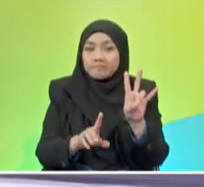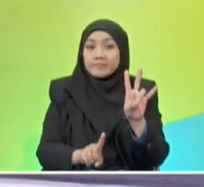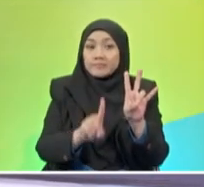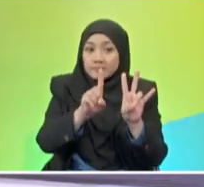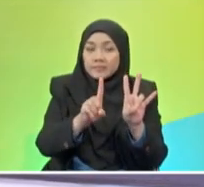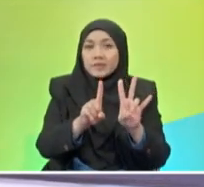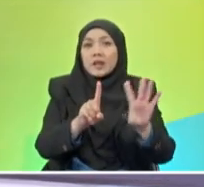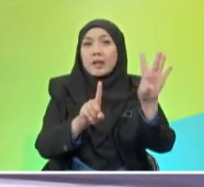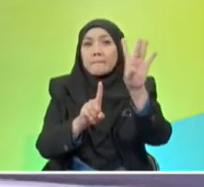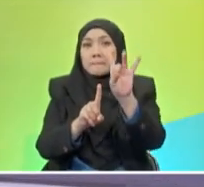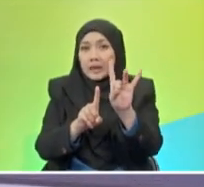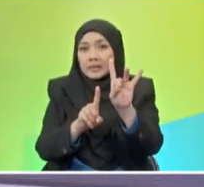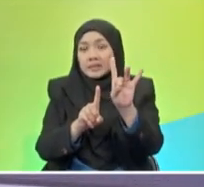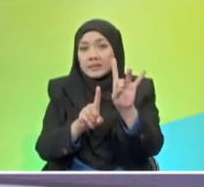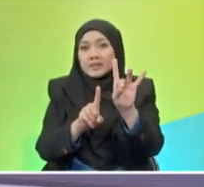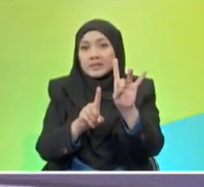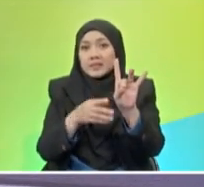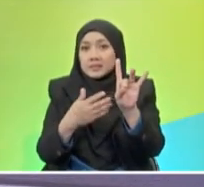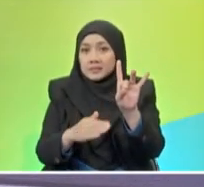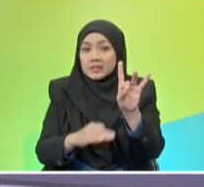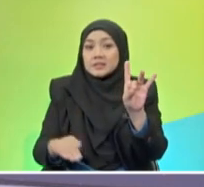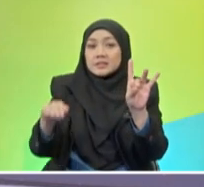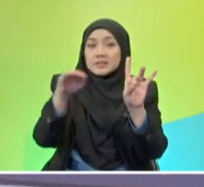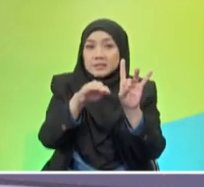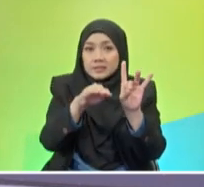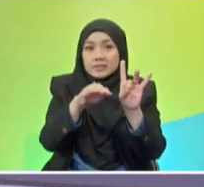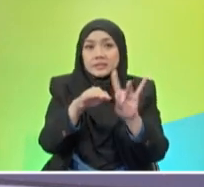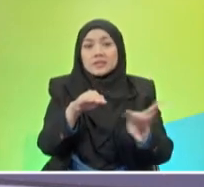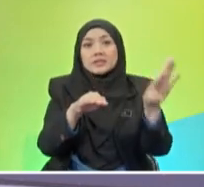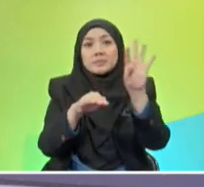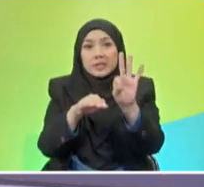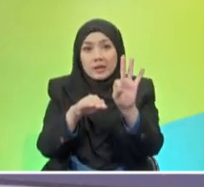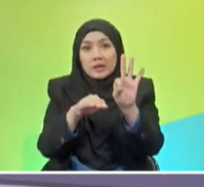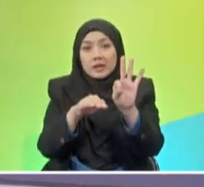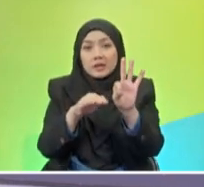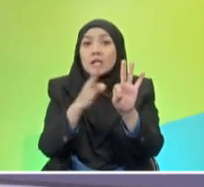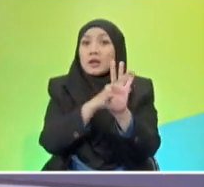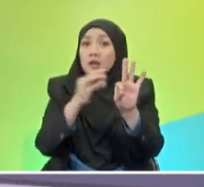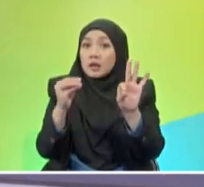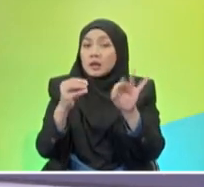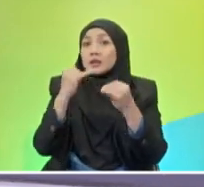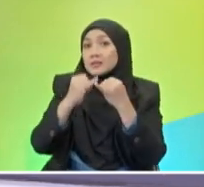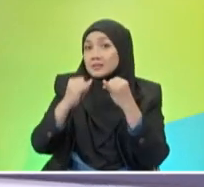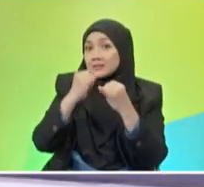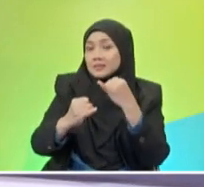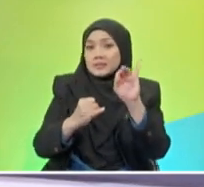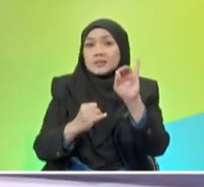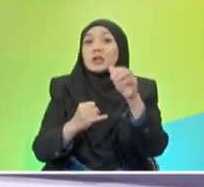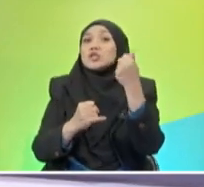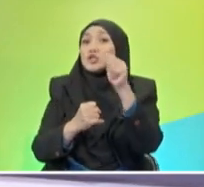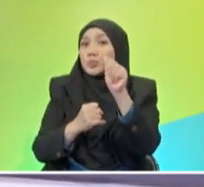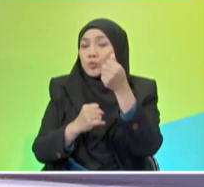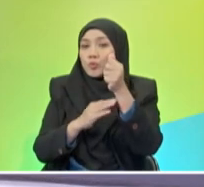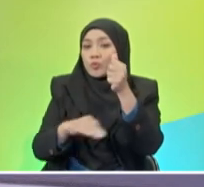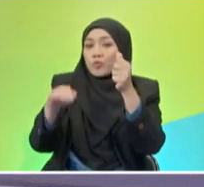Okey. 8. Baik. 9, betul. 10. 10. Okay. Jadinya